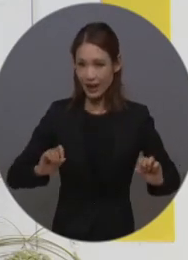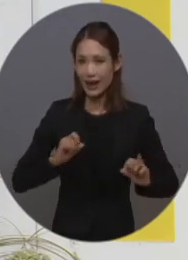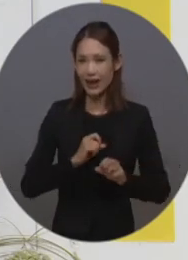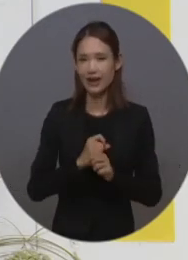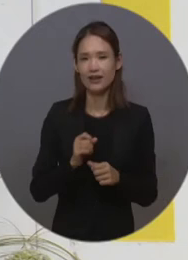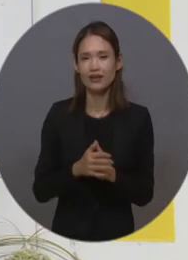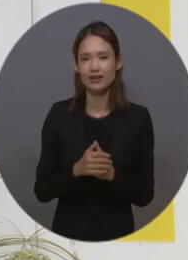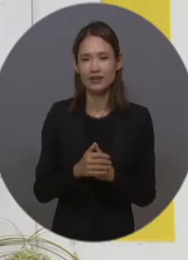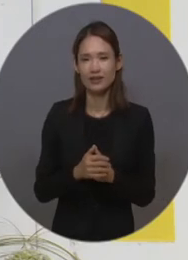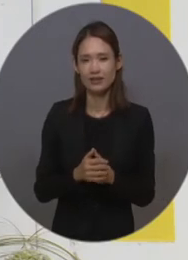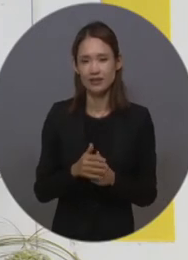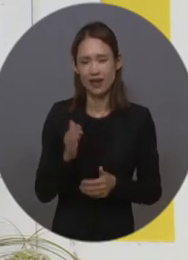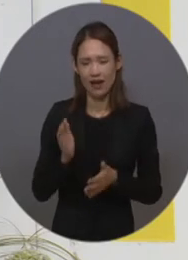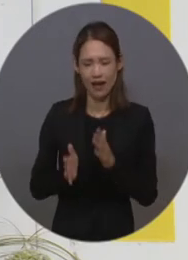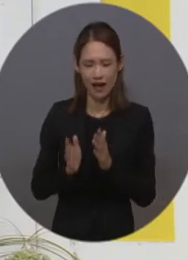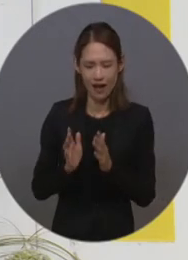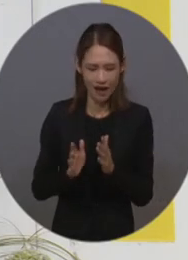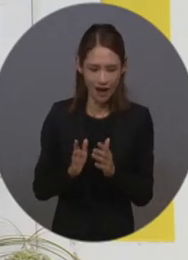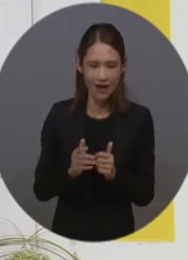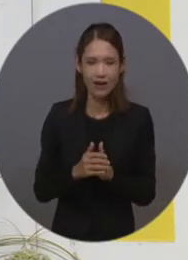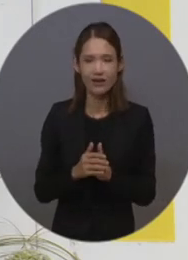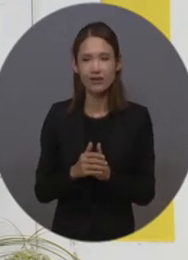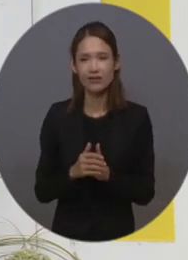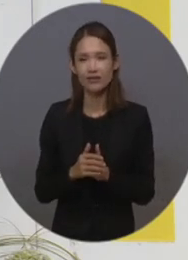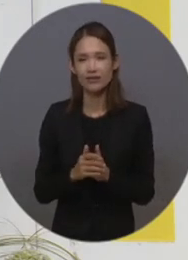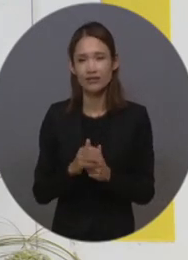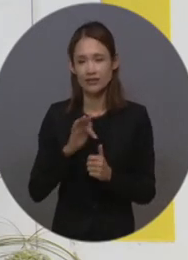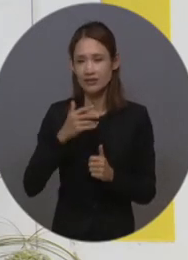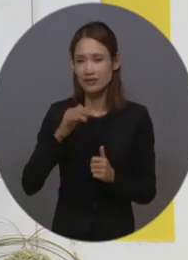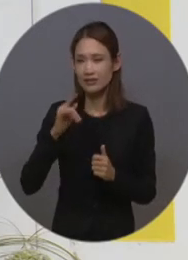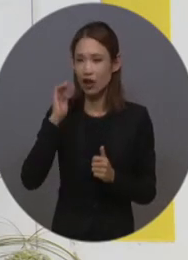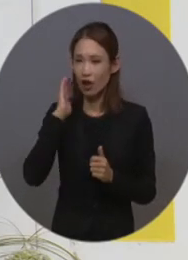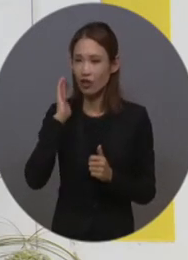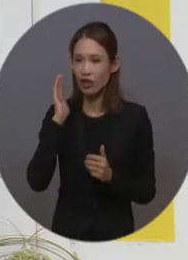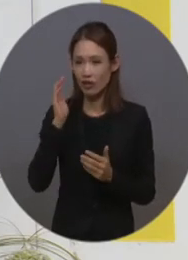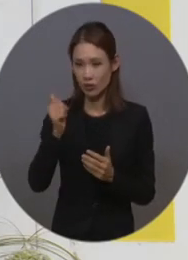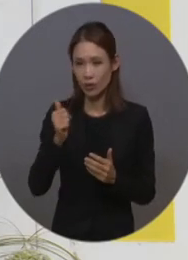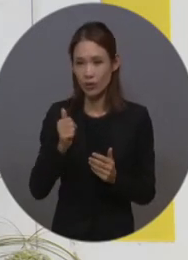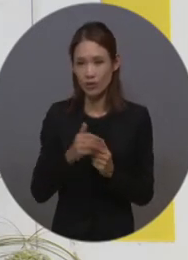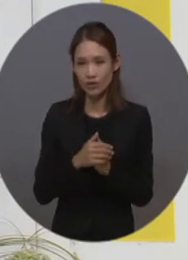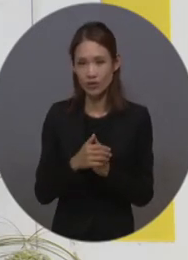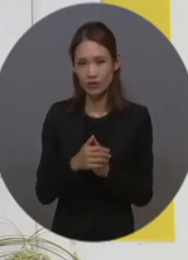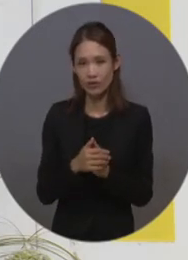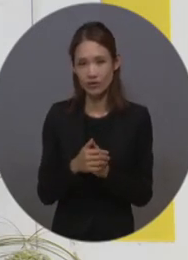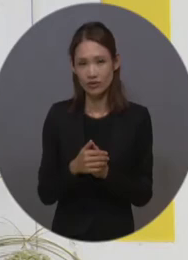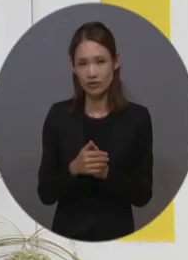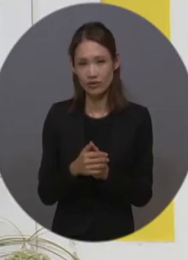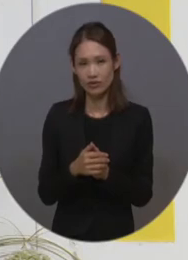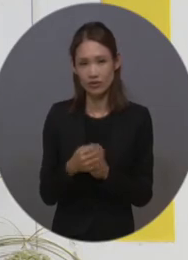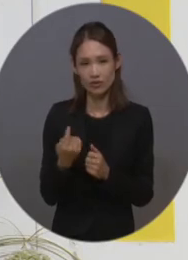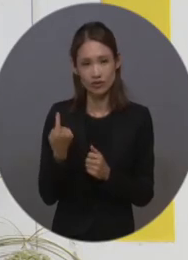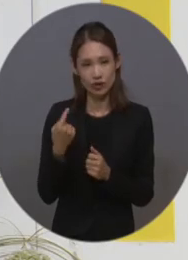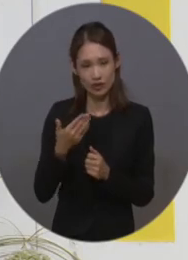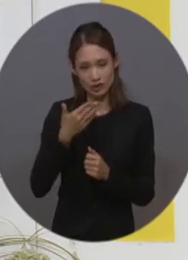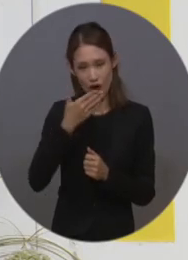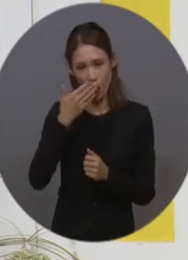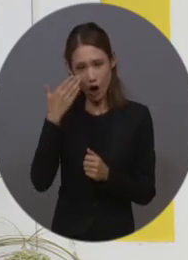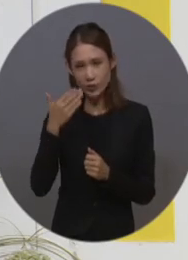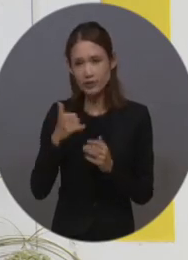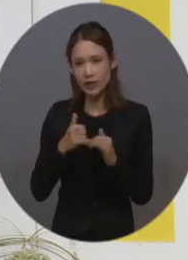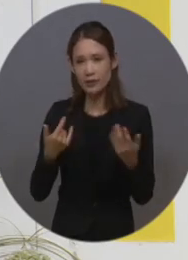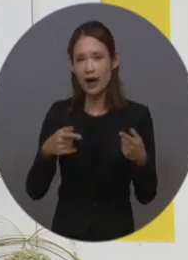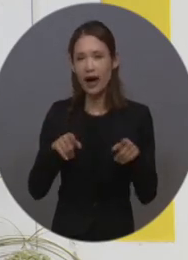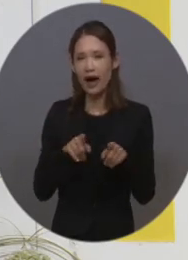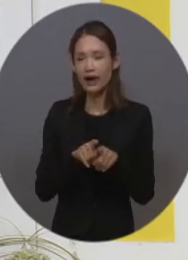네. 그래서 한참 뛰는데 클린턴 대통령이 보니까 네. 이거 뒤에서 젊은 비서관이 뛰면서